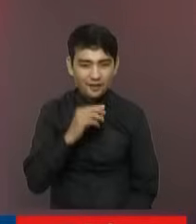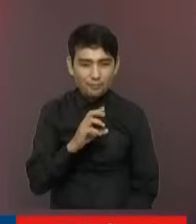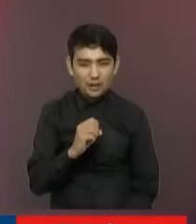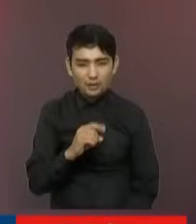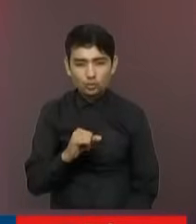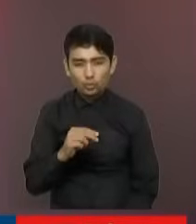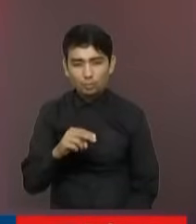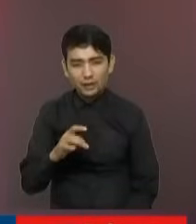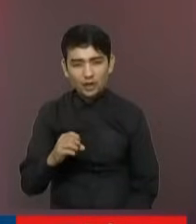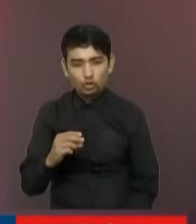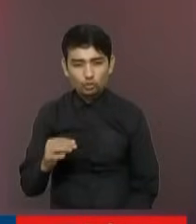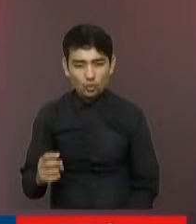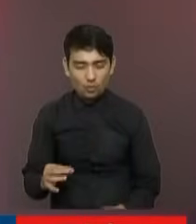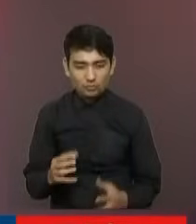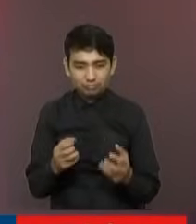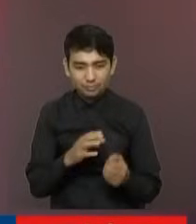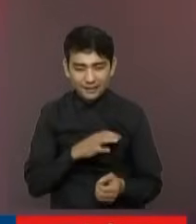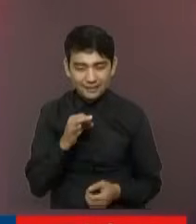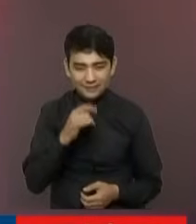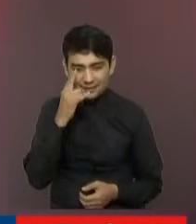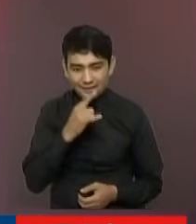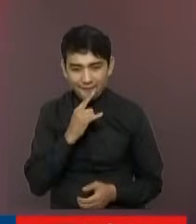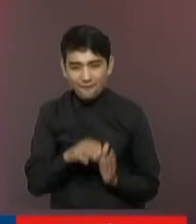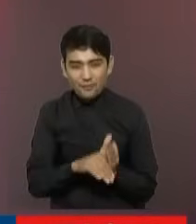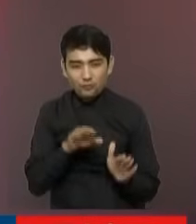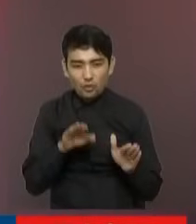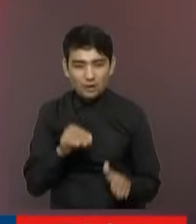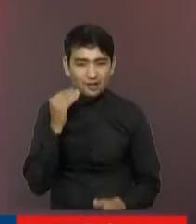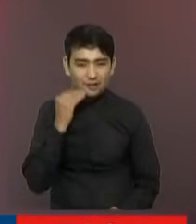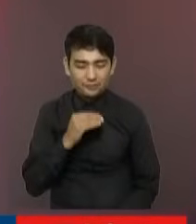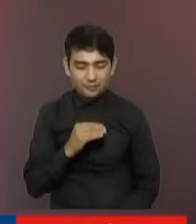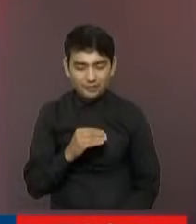«Безупречно» от Национальной лиги потребителей Казахстана. Выбирайте только безупречные продукты.